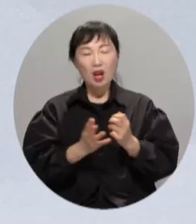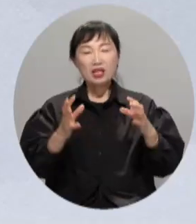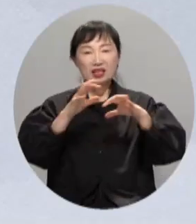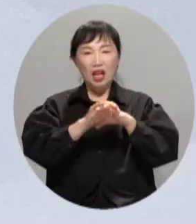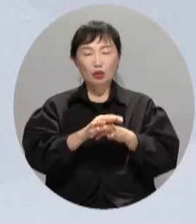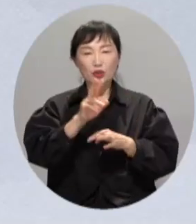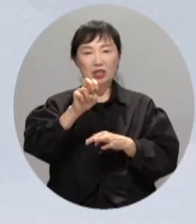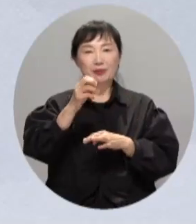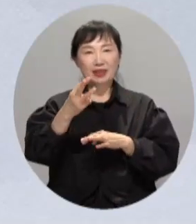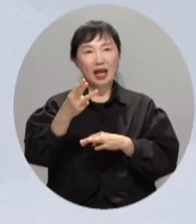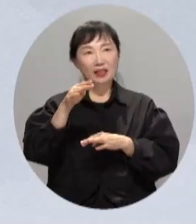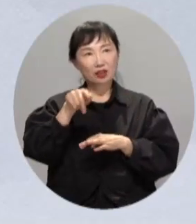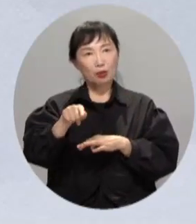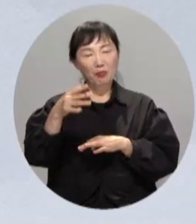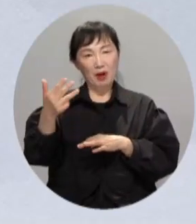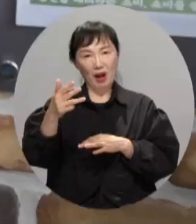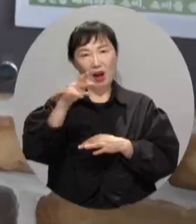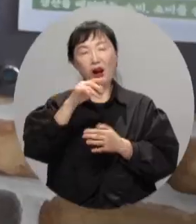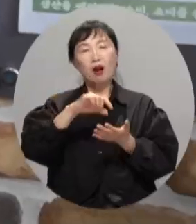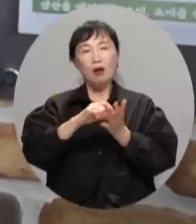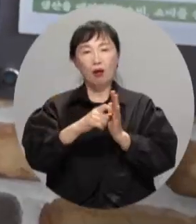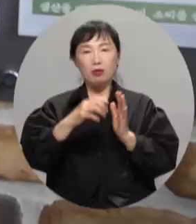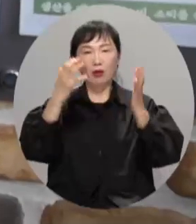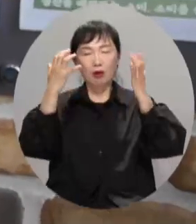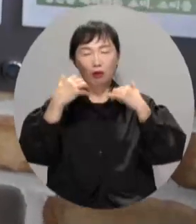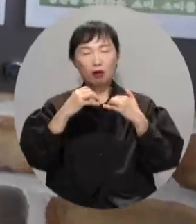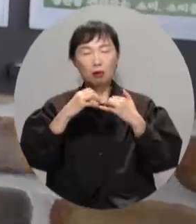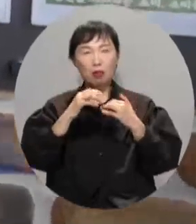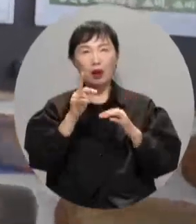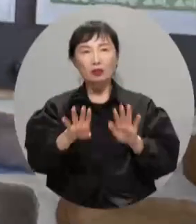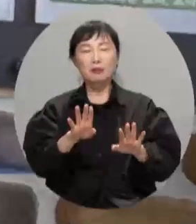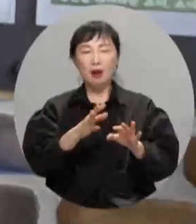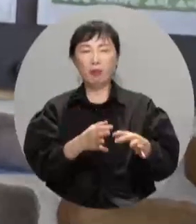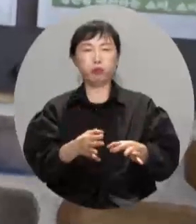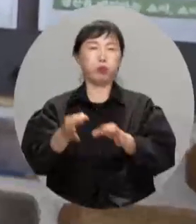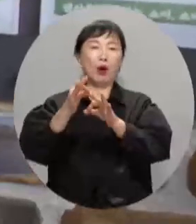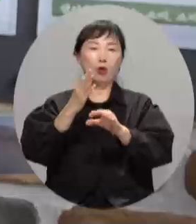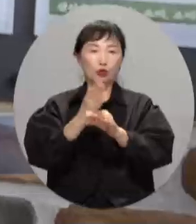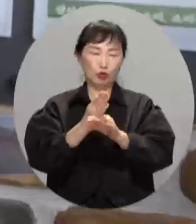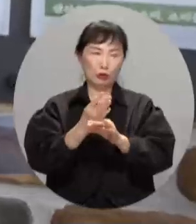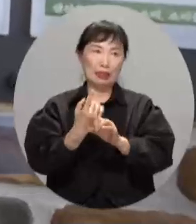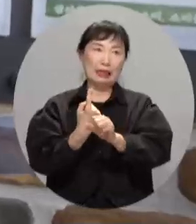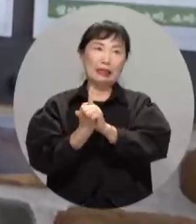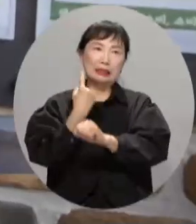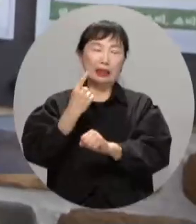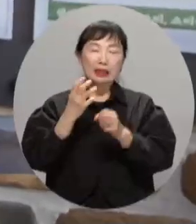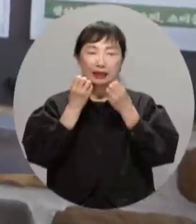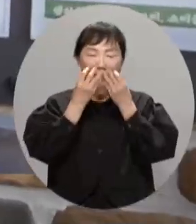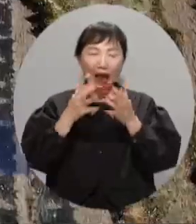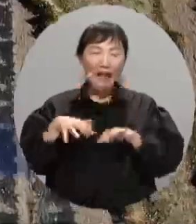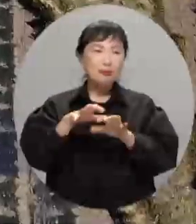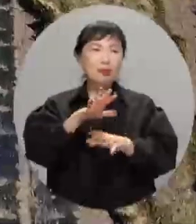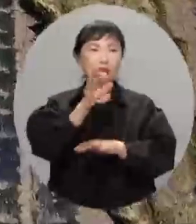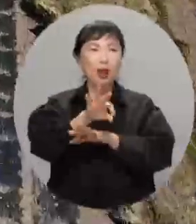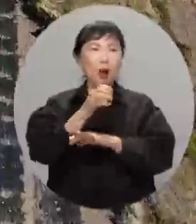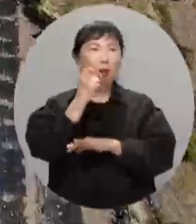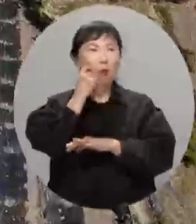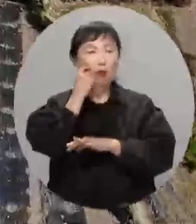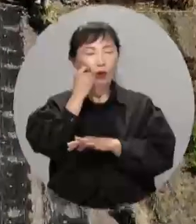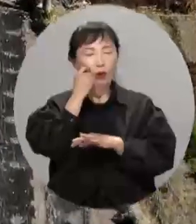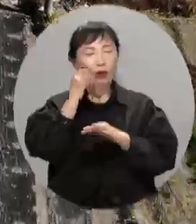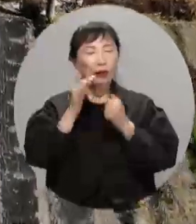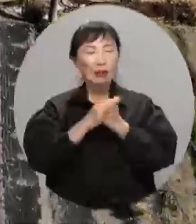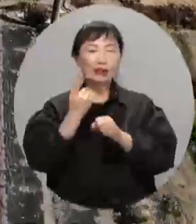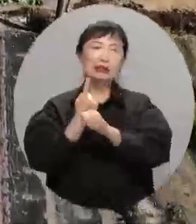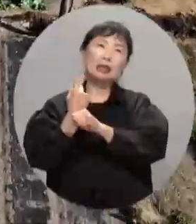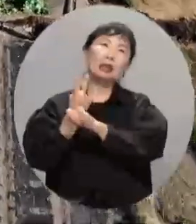올여름 들어 급등하고 있습니다. 옛날 담은 거, 작년에 담은 김치 그냥 먹고 있어요. 새김치는 못 먹고요. 비싸니까. 통계청의